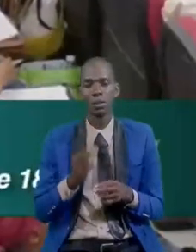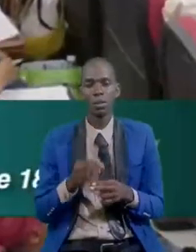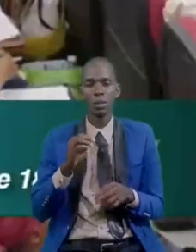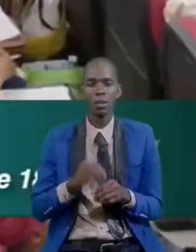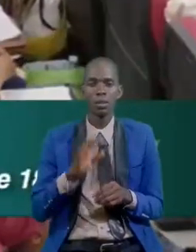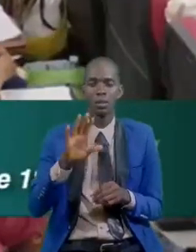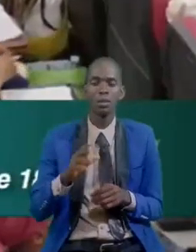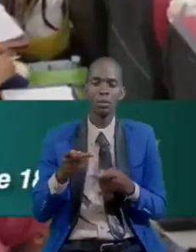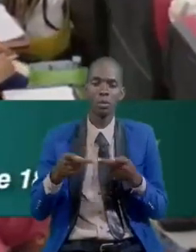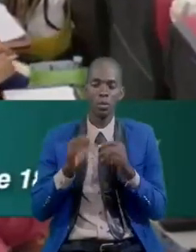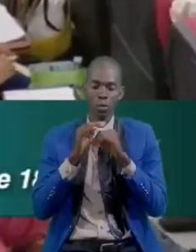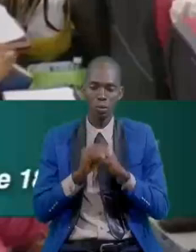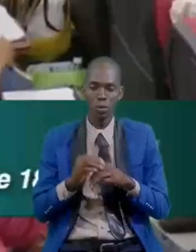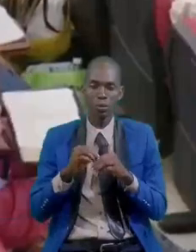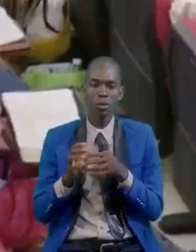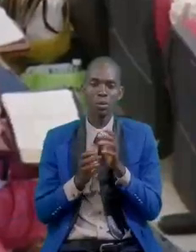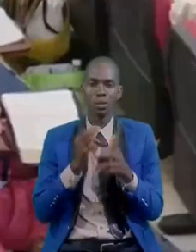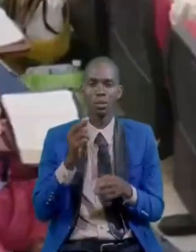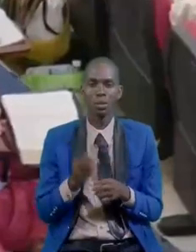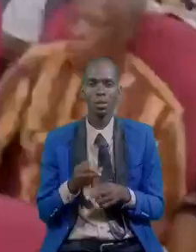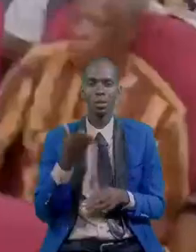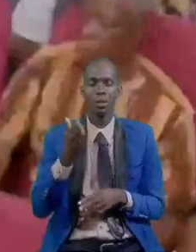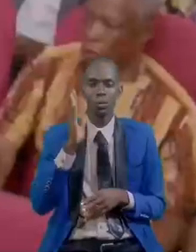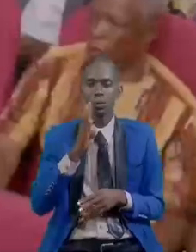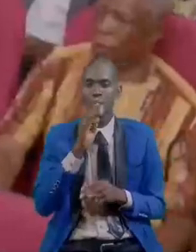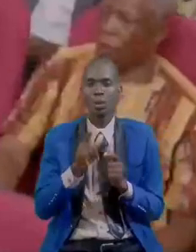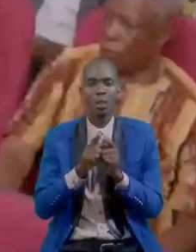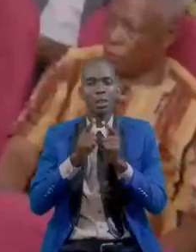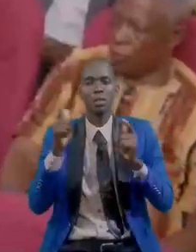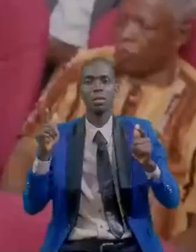ta dénomination. Une forte pluie.